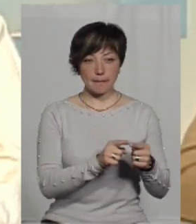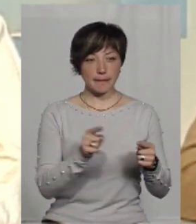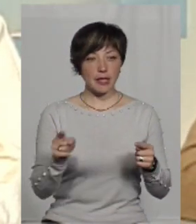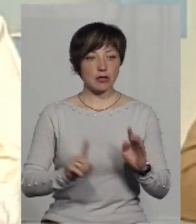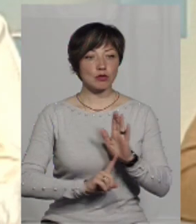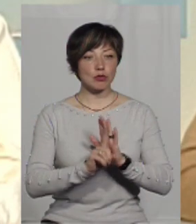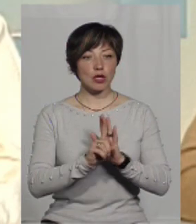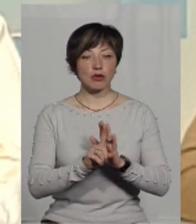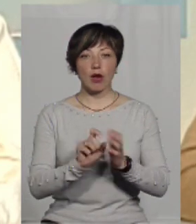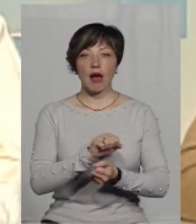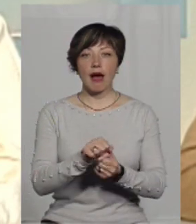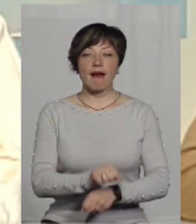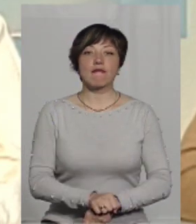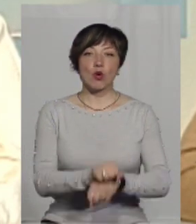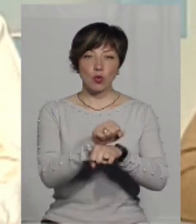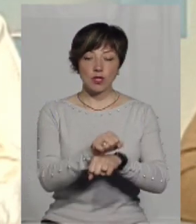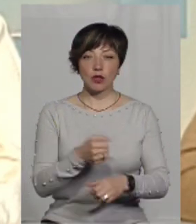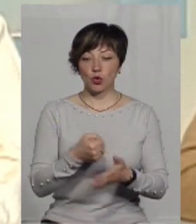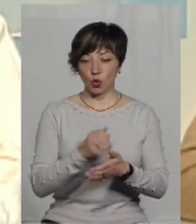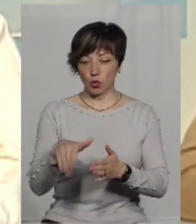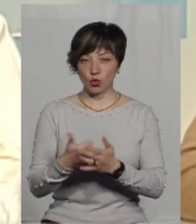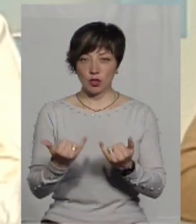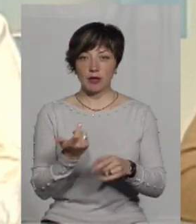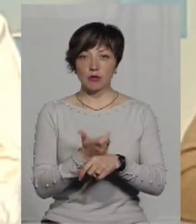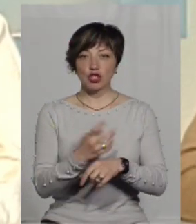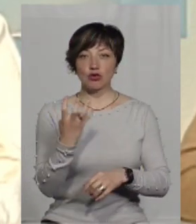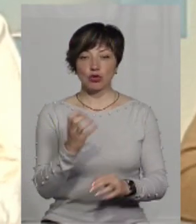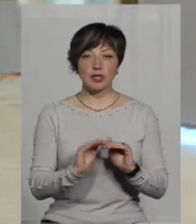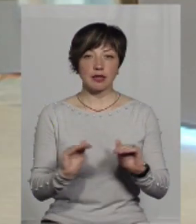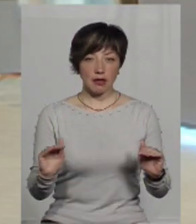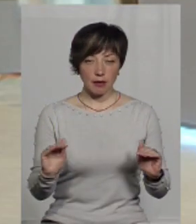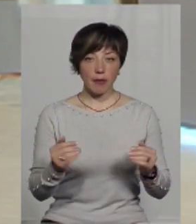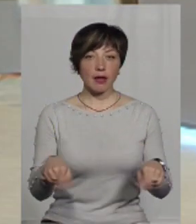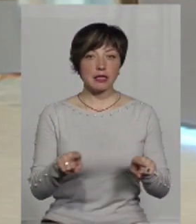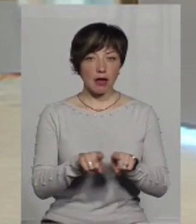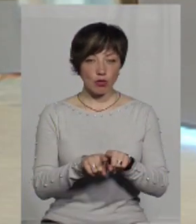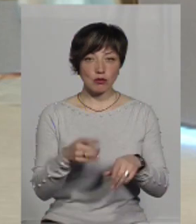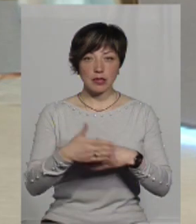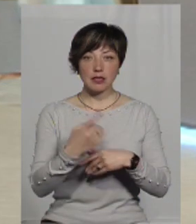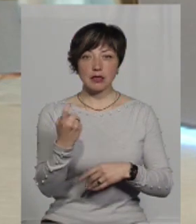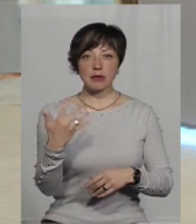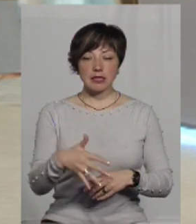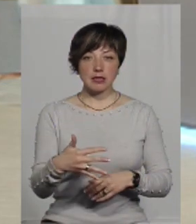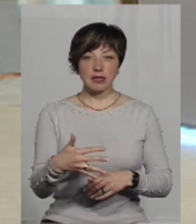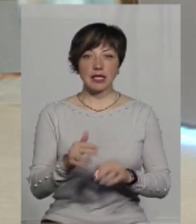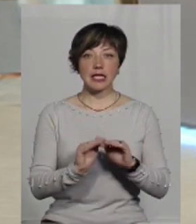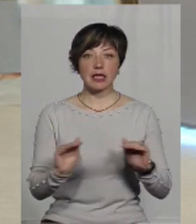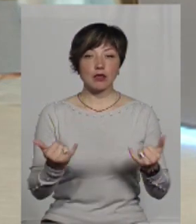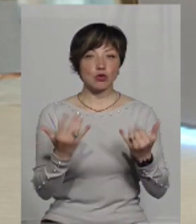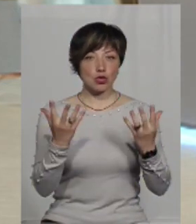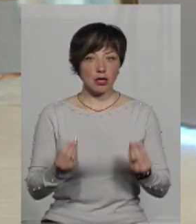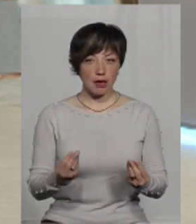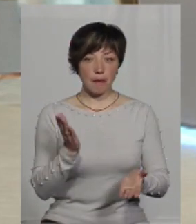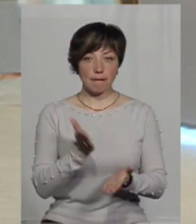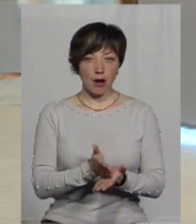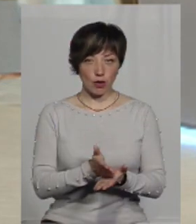період з початку революції до сьогоднішнього дня. Це більше 400 дітей. Також близько 150 дітей на сьогоднішній